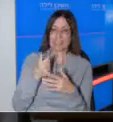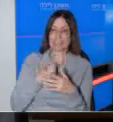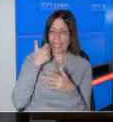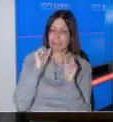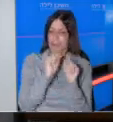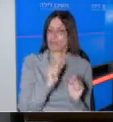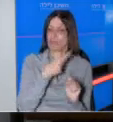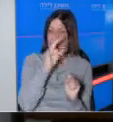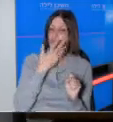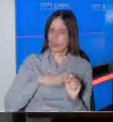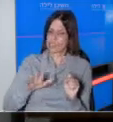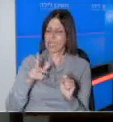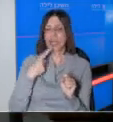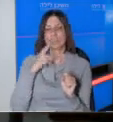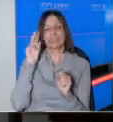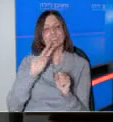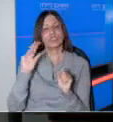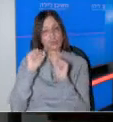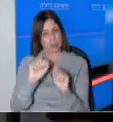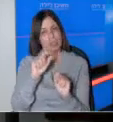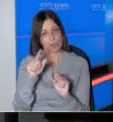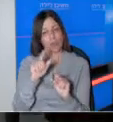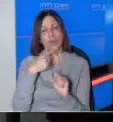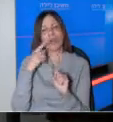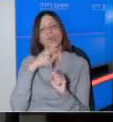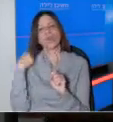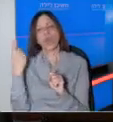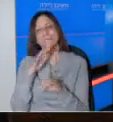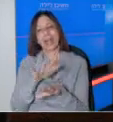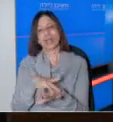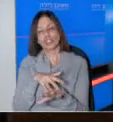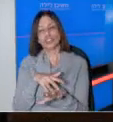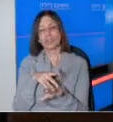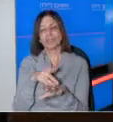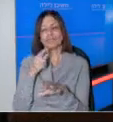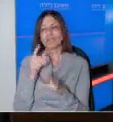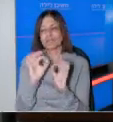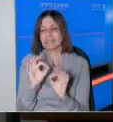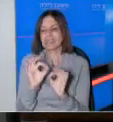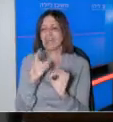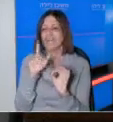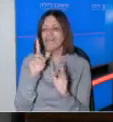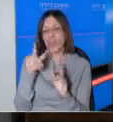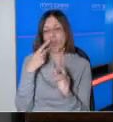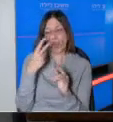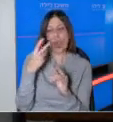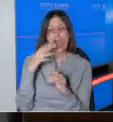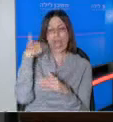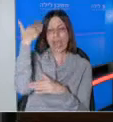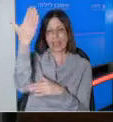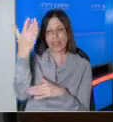בו, הם כל הזמן אומרים שכאילו כולם מרגישים שהכל בסדר, אבל הם רואים את הנולד, ואנחנו גם שומעים את משרד הבריאות, שהוא